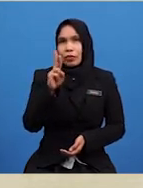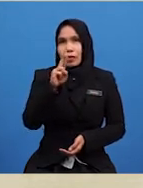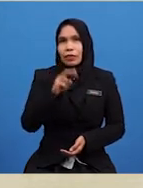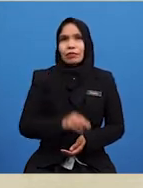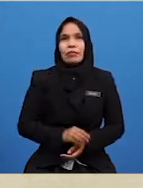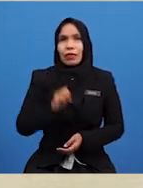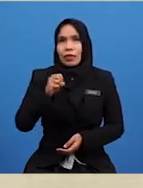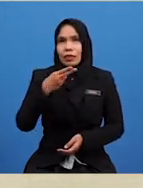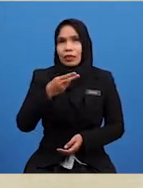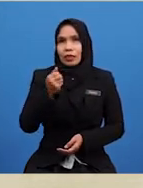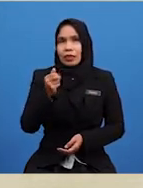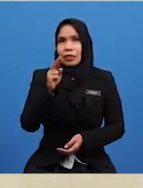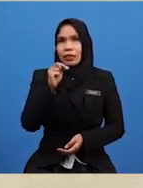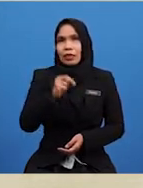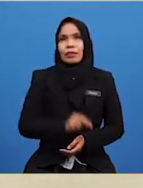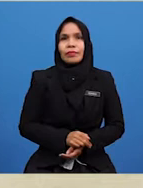kepada Liu Yu?